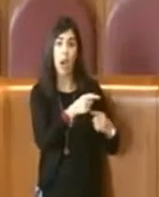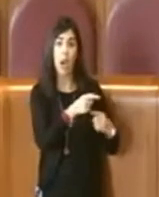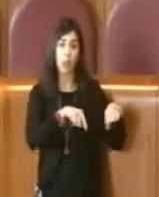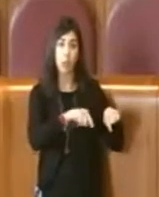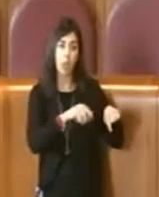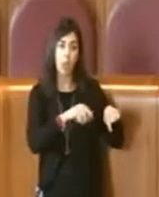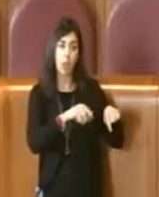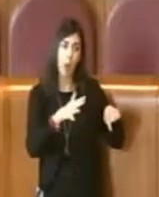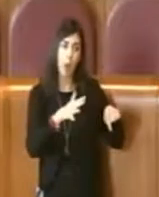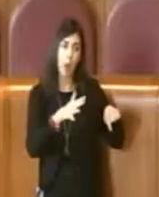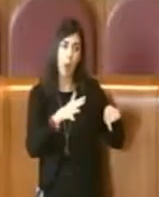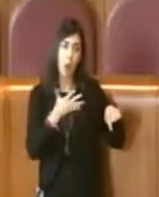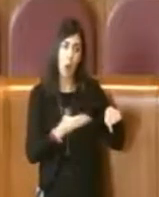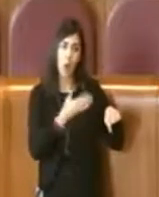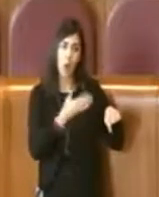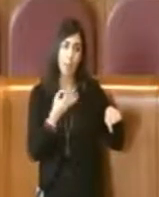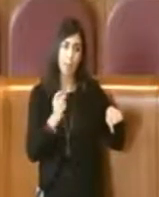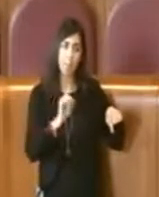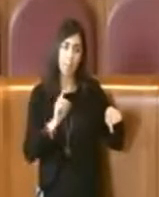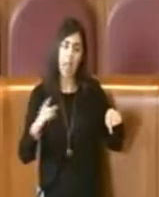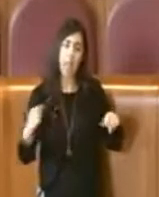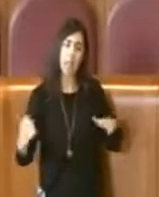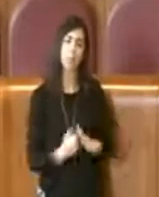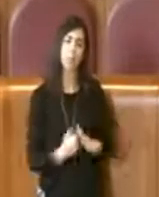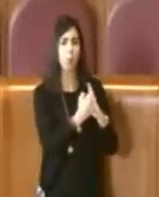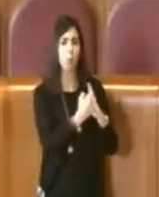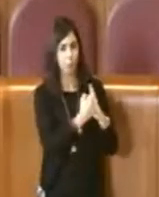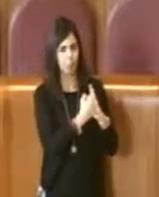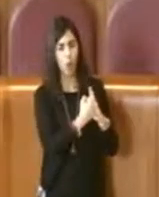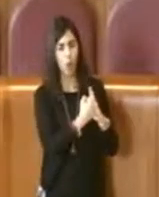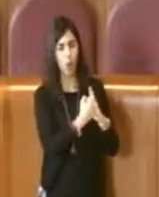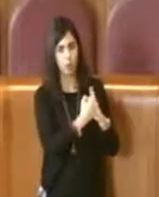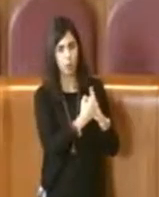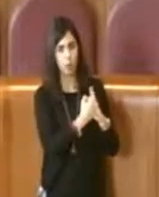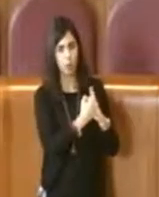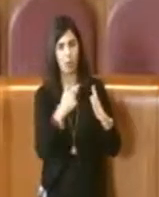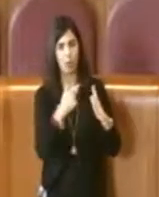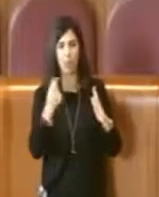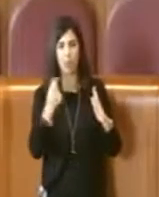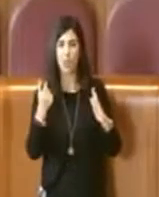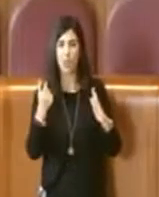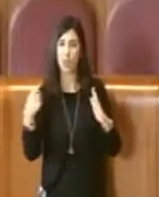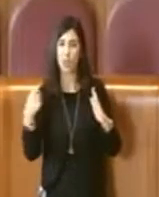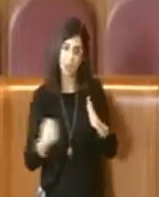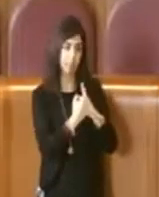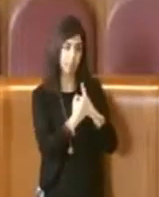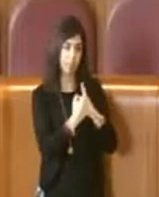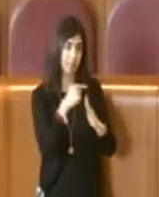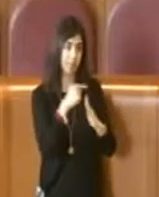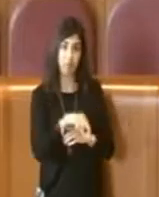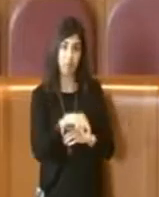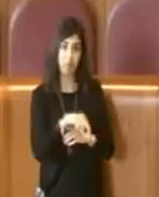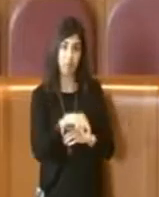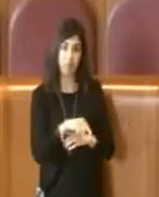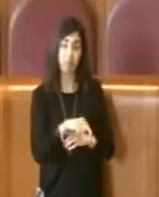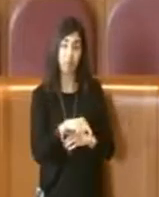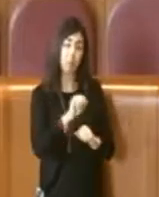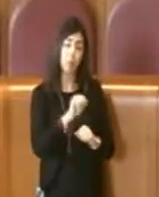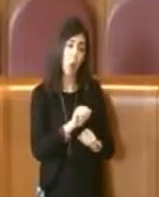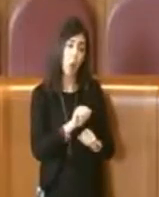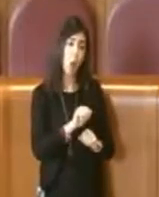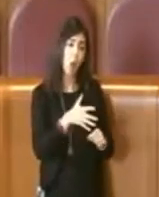sono di supporto perché sono appunto delle somme che aiutano a per la